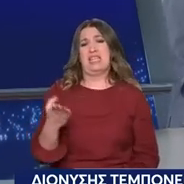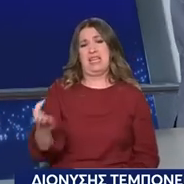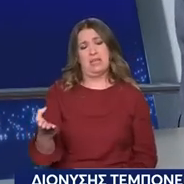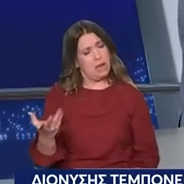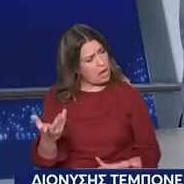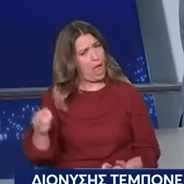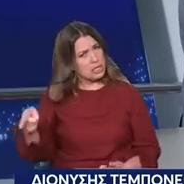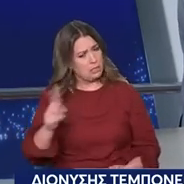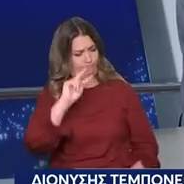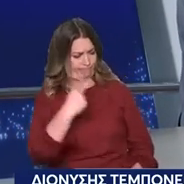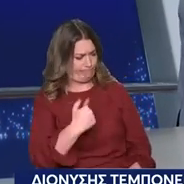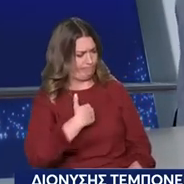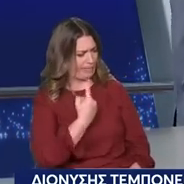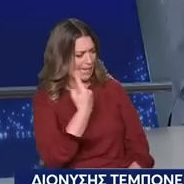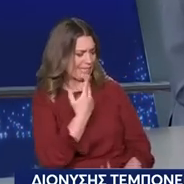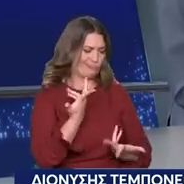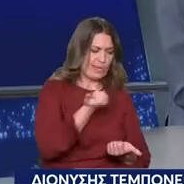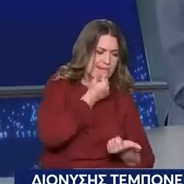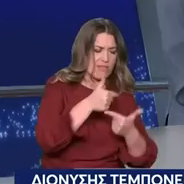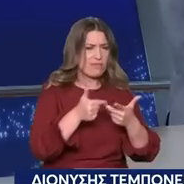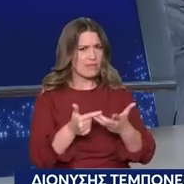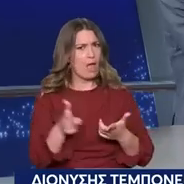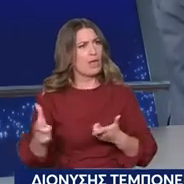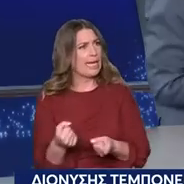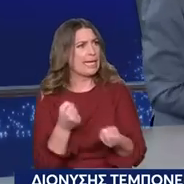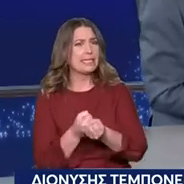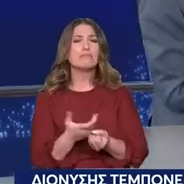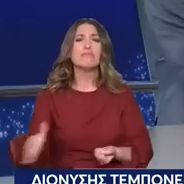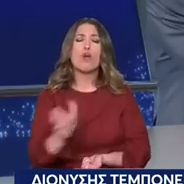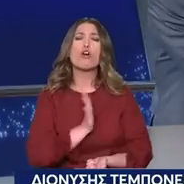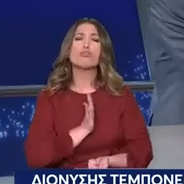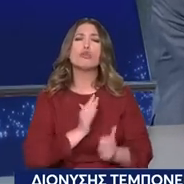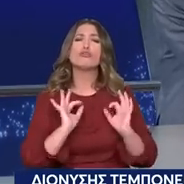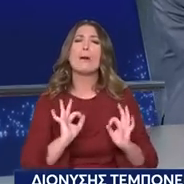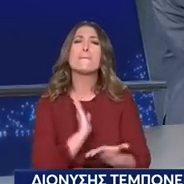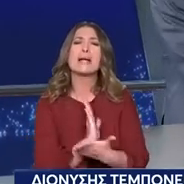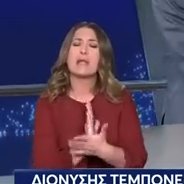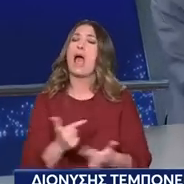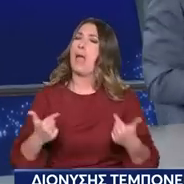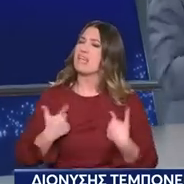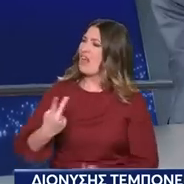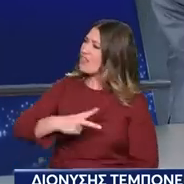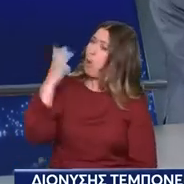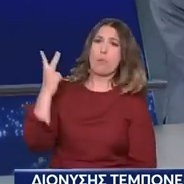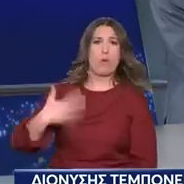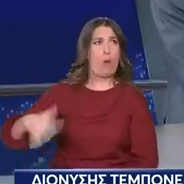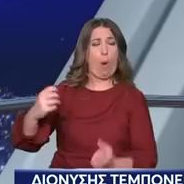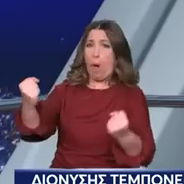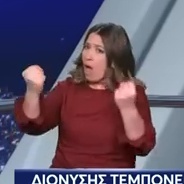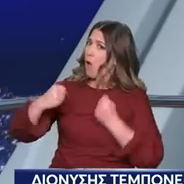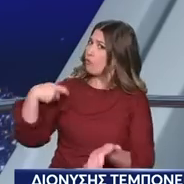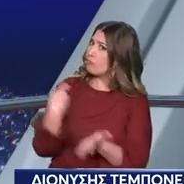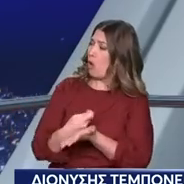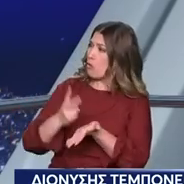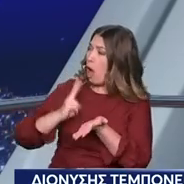αυτοκριτική σας και λέγοντας πόσο συνθλίψατε τη μεσαία τάξη. Άρα δικαιούμαστε να ρωτάμε, δικαιούμαστε να πιέζουμε